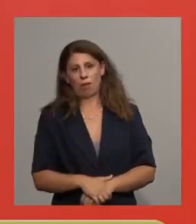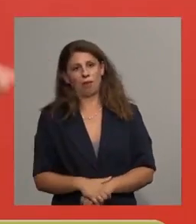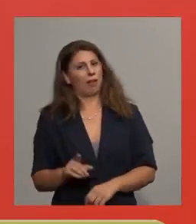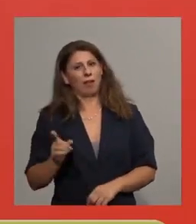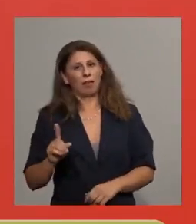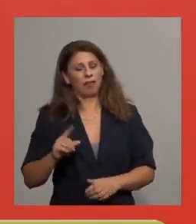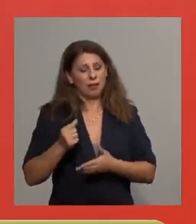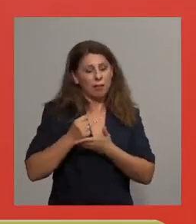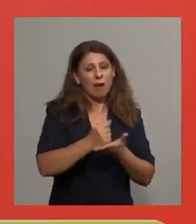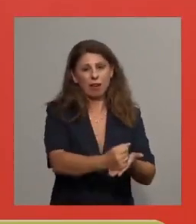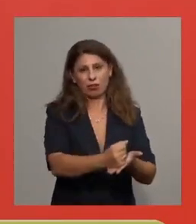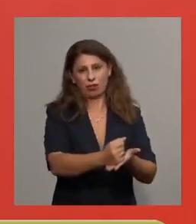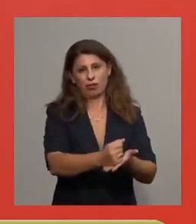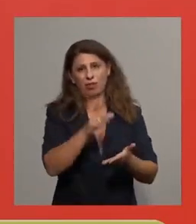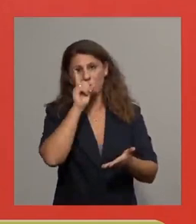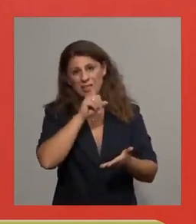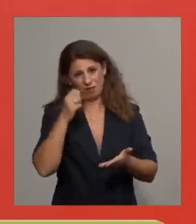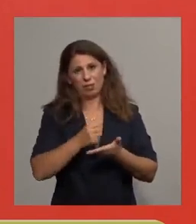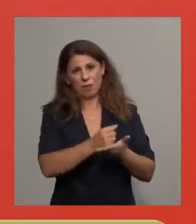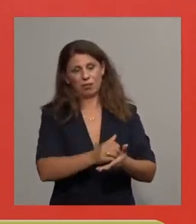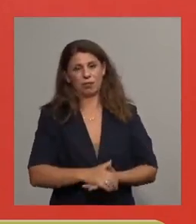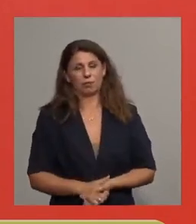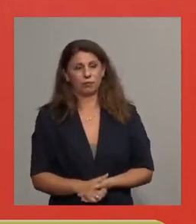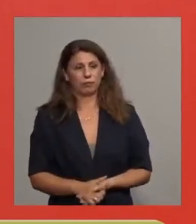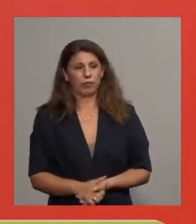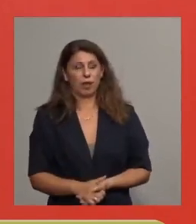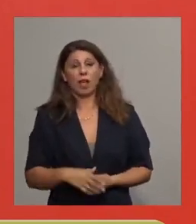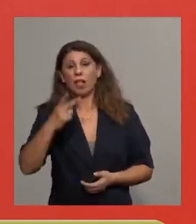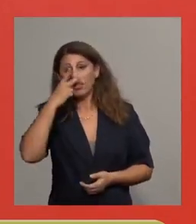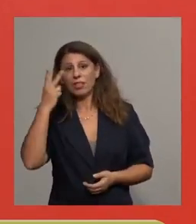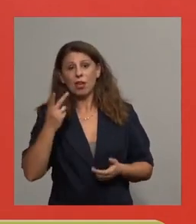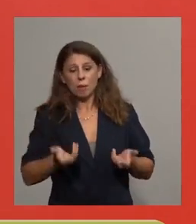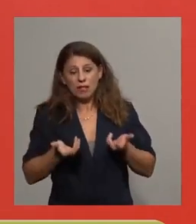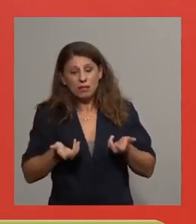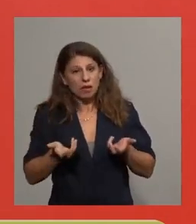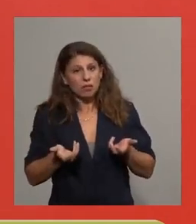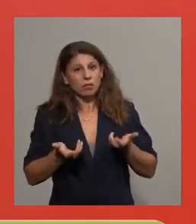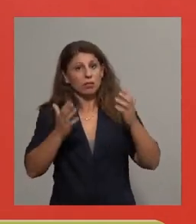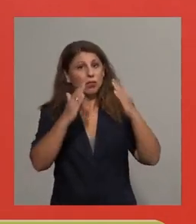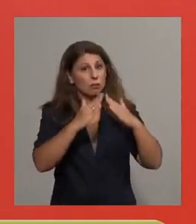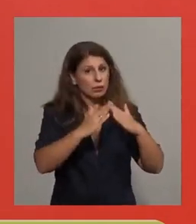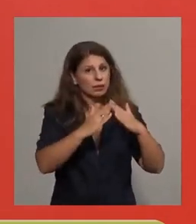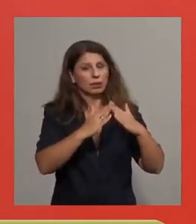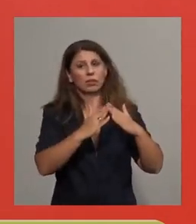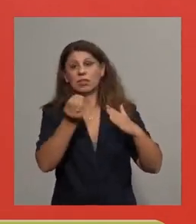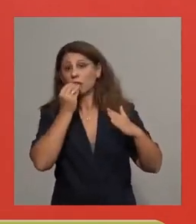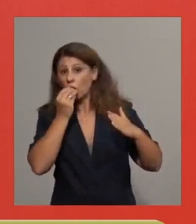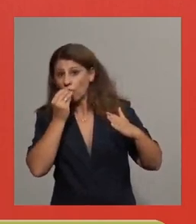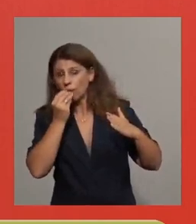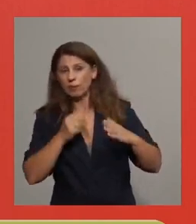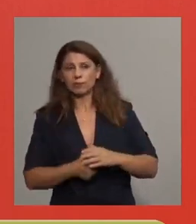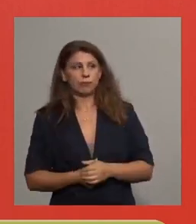δεν είναι παροχή και μάλιστα ψεύτικη. Το δικαίωμα στη θέρμανση, στη στέγαση, στα